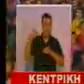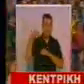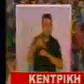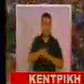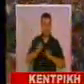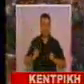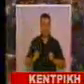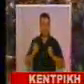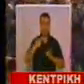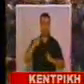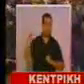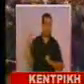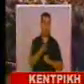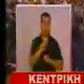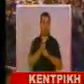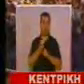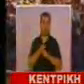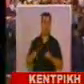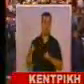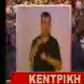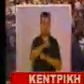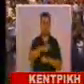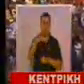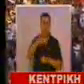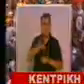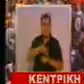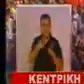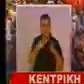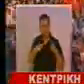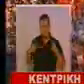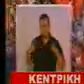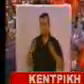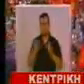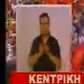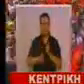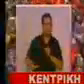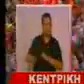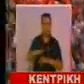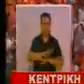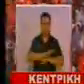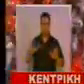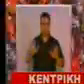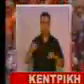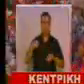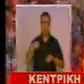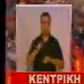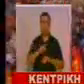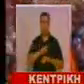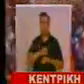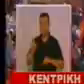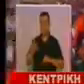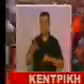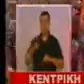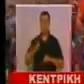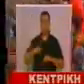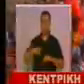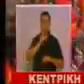σε όλους τους κλάδους, στις συνοικίες και στα χωριά. Για να βάλουμε εμπόδια στην αντιλαϊκή